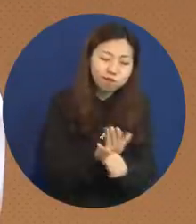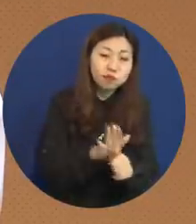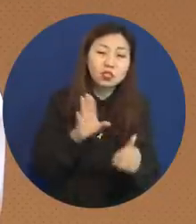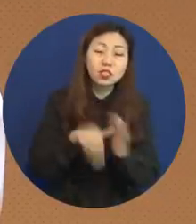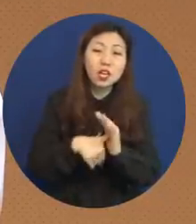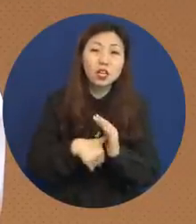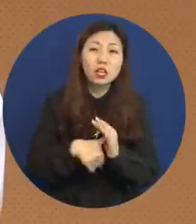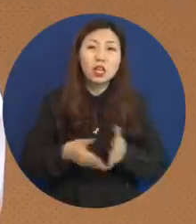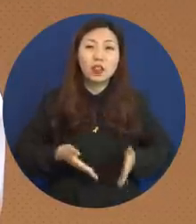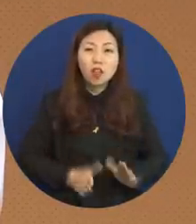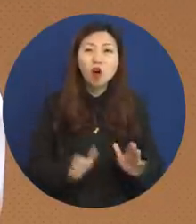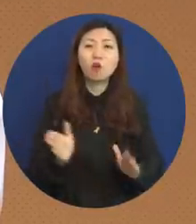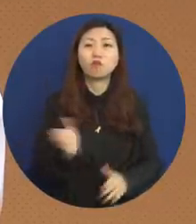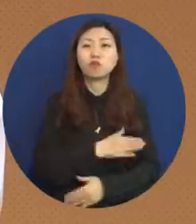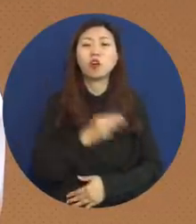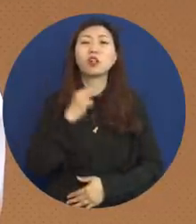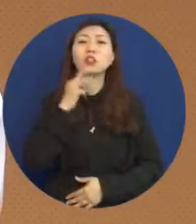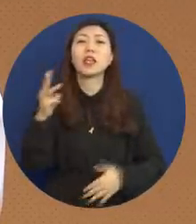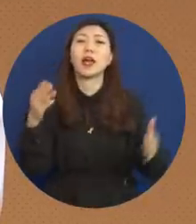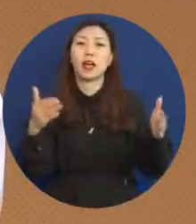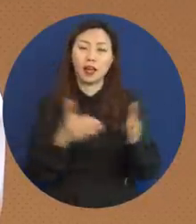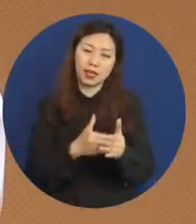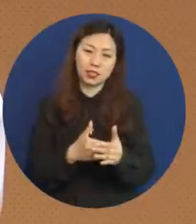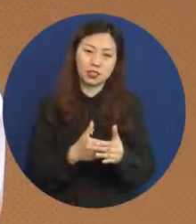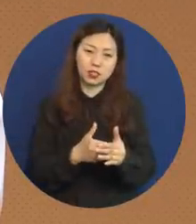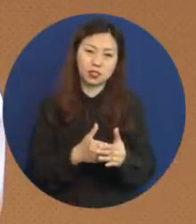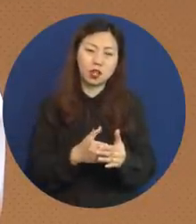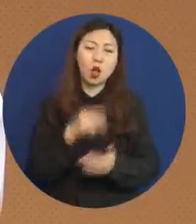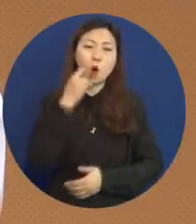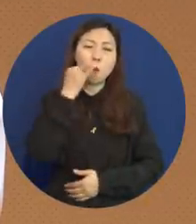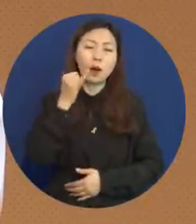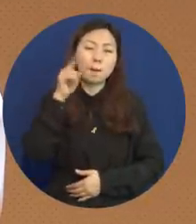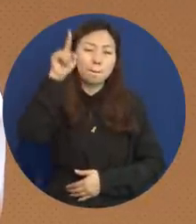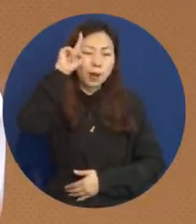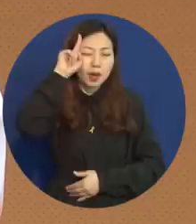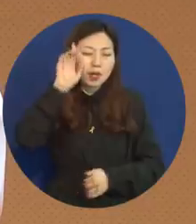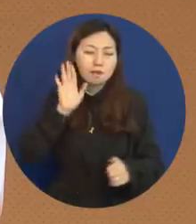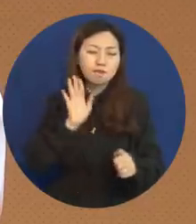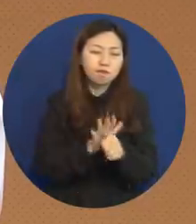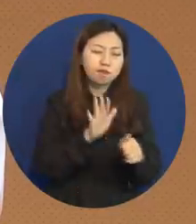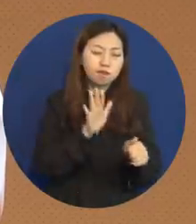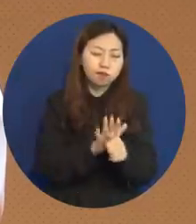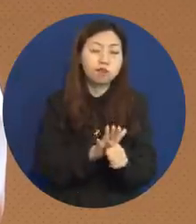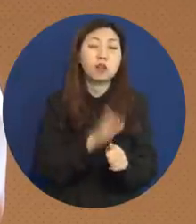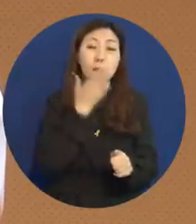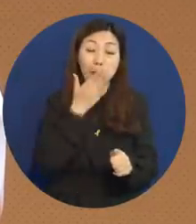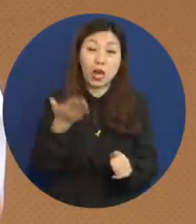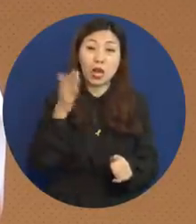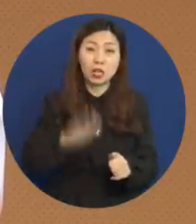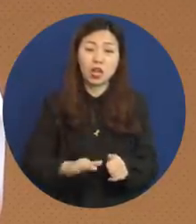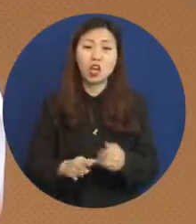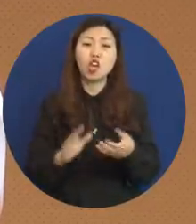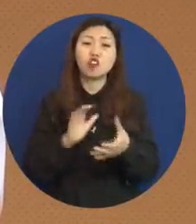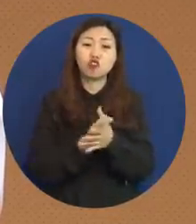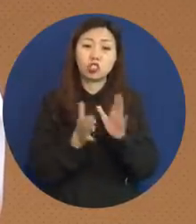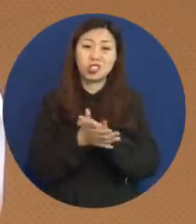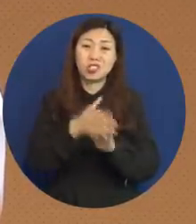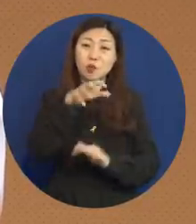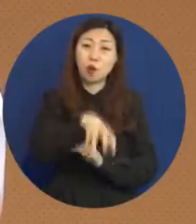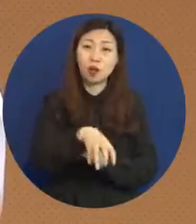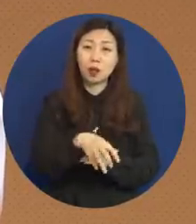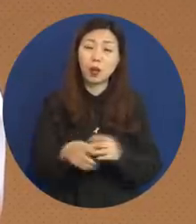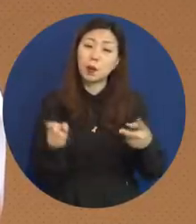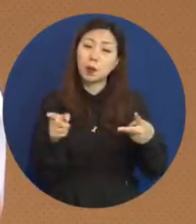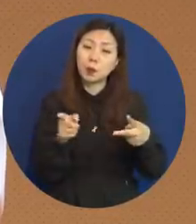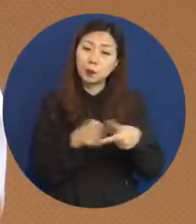태어나자마자 3살 때까지. 그건 엄마의 전적인 영향을 받는 시기고. 그다음 유치원, 초등학교는 한